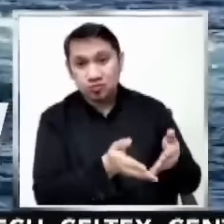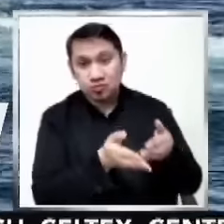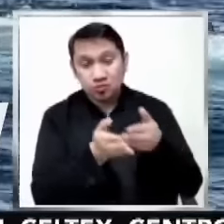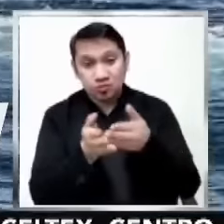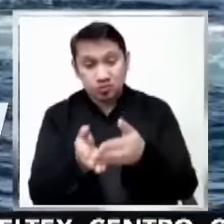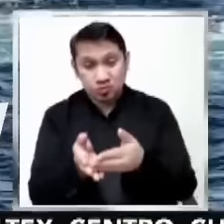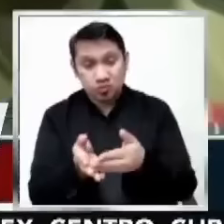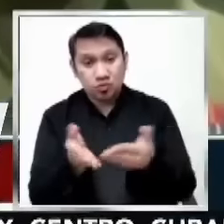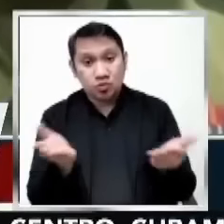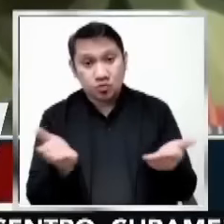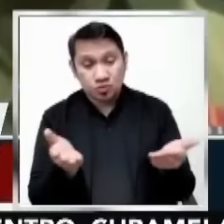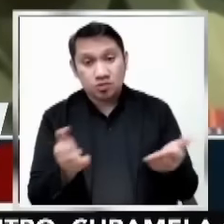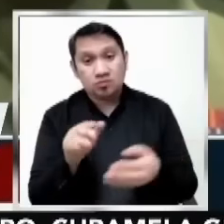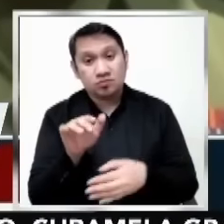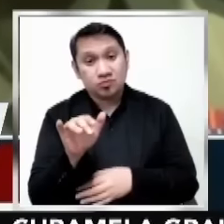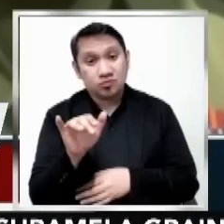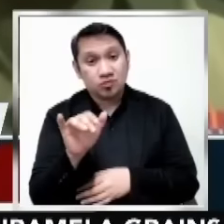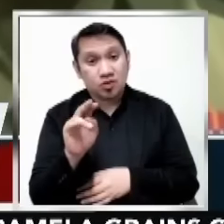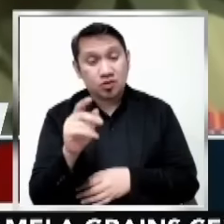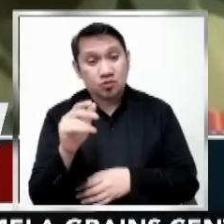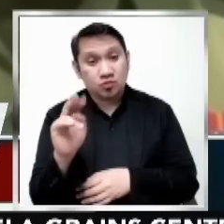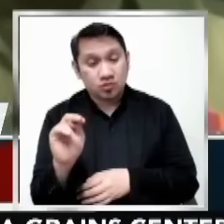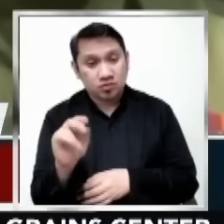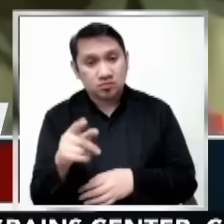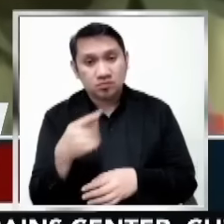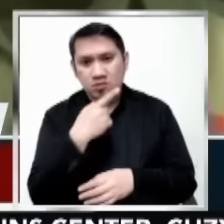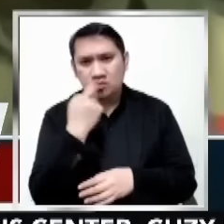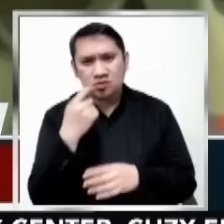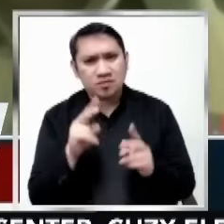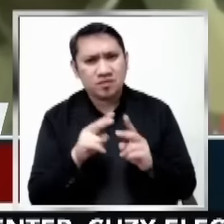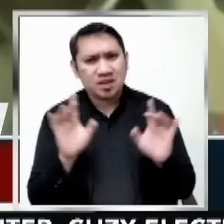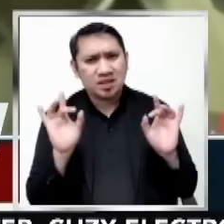sa Ayungin Zone. It is also very dangerous that